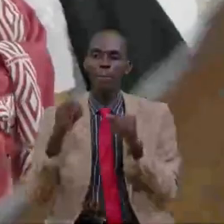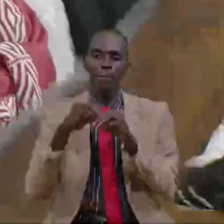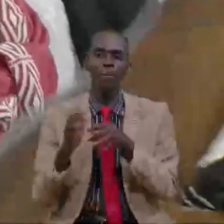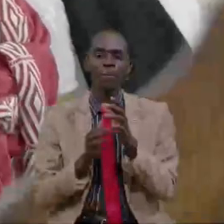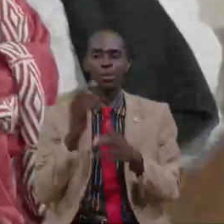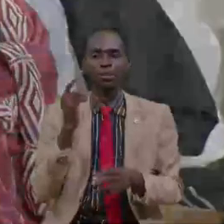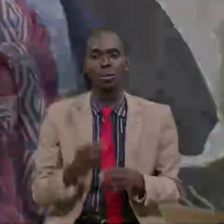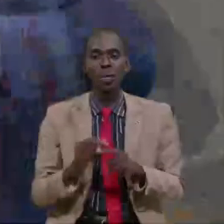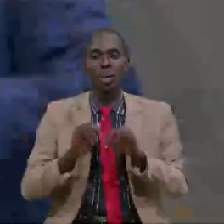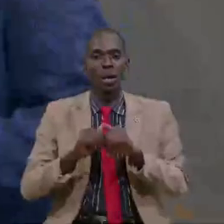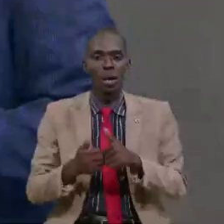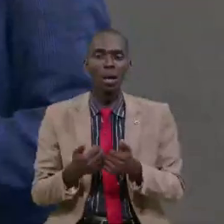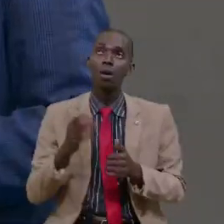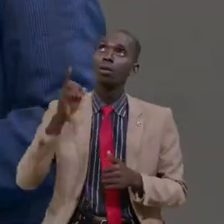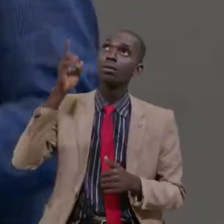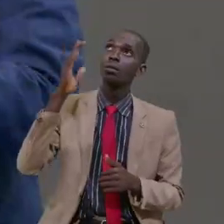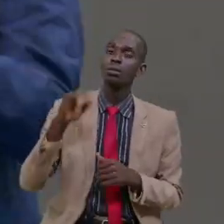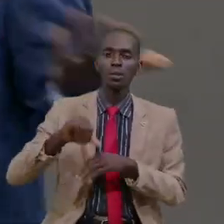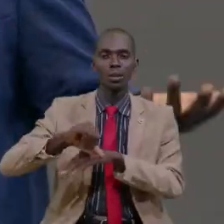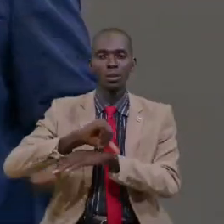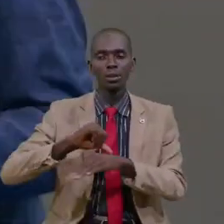Jésus. Comment Dieu a oint